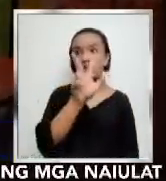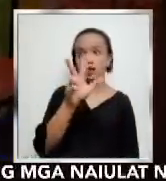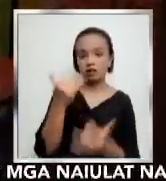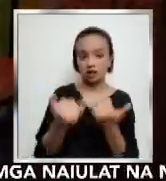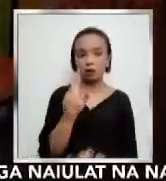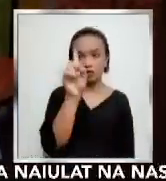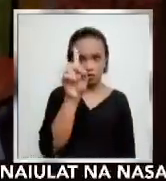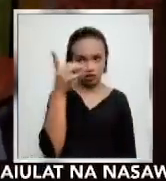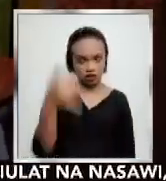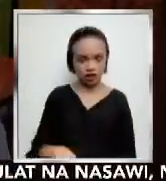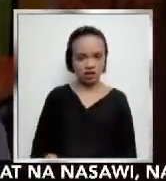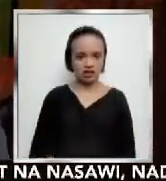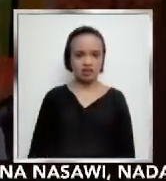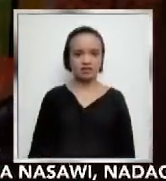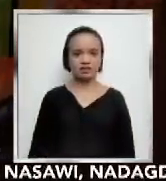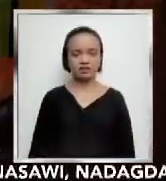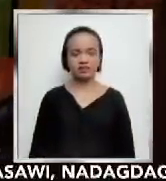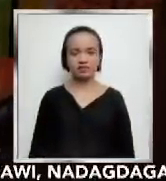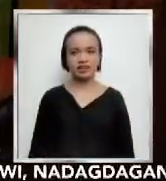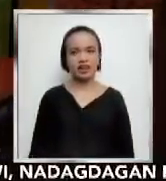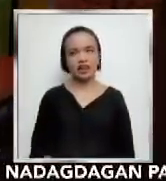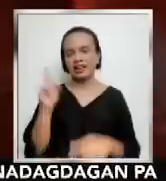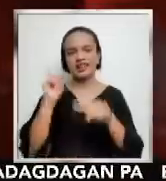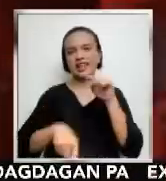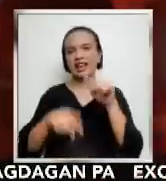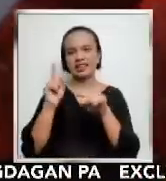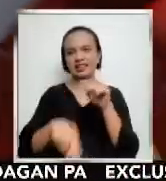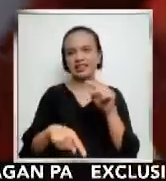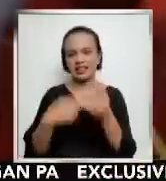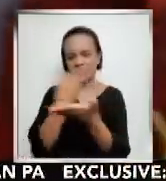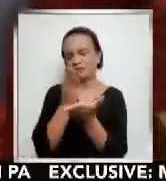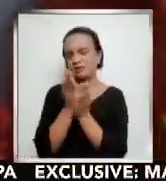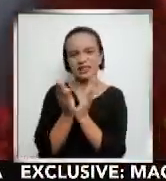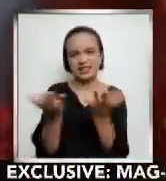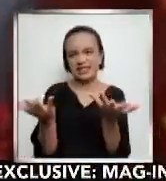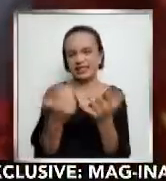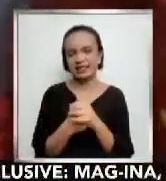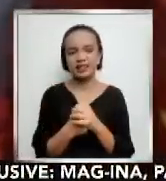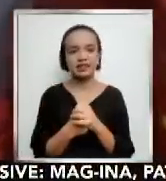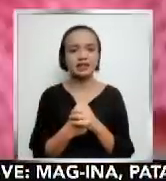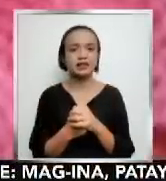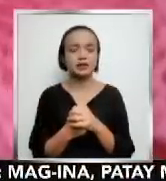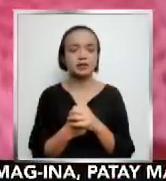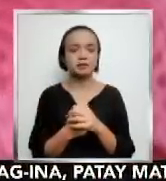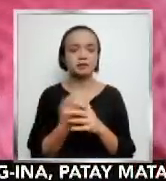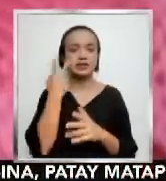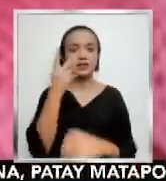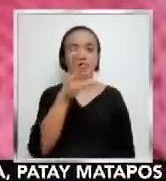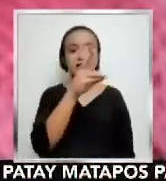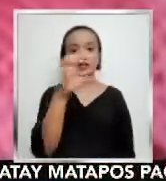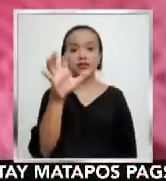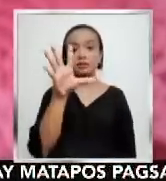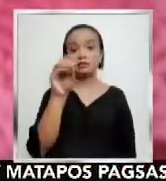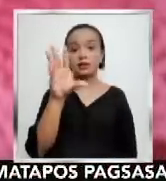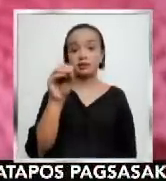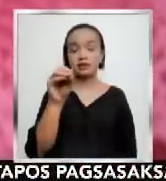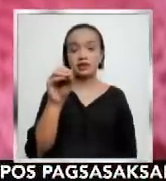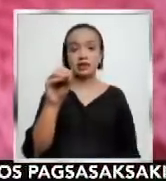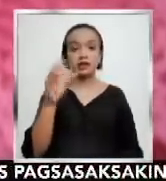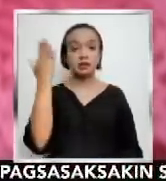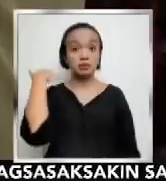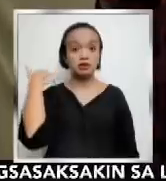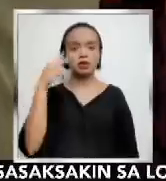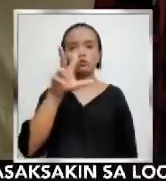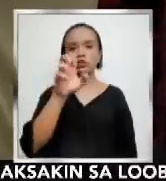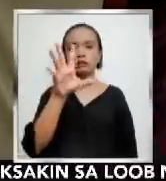lang. Hindi na kayo ng bulsa. Ang isang Apple gift set, 650 pesos na mula sa dating 350